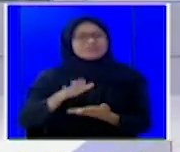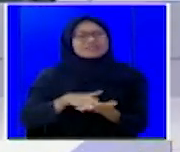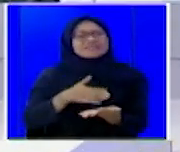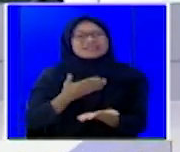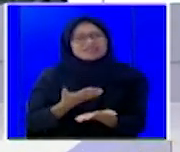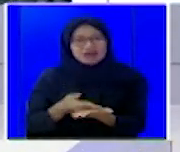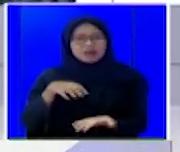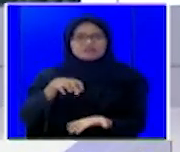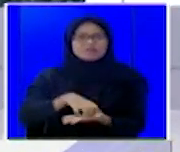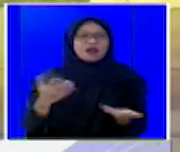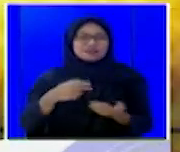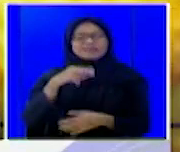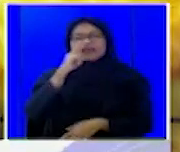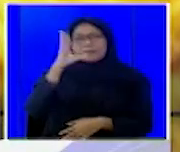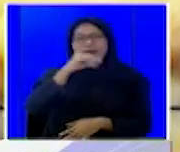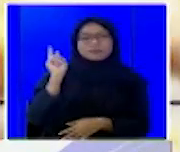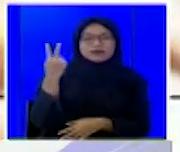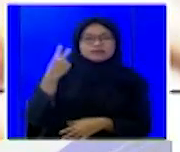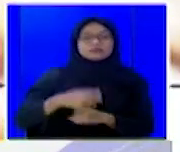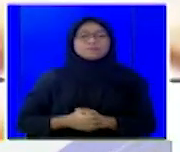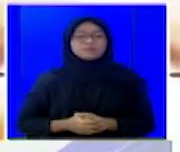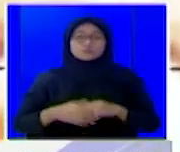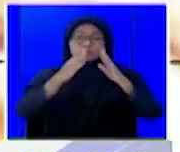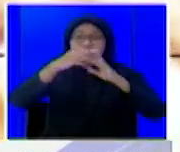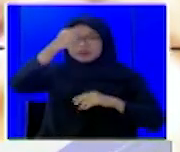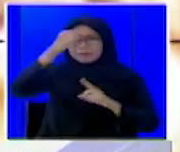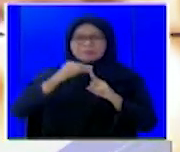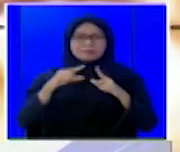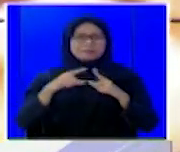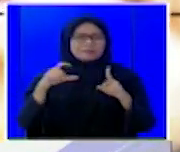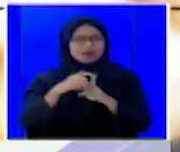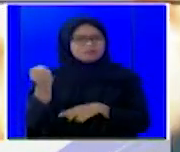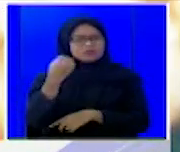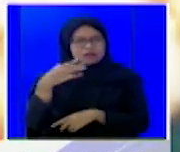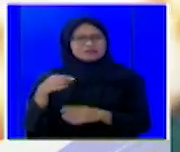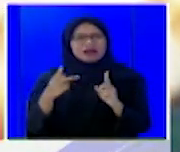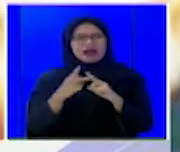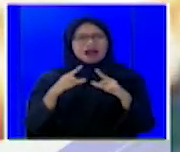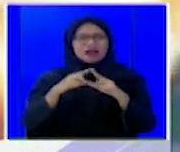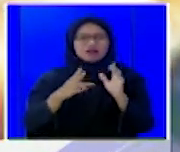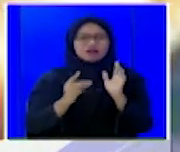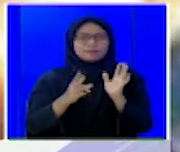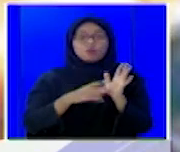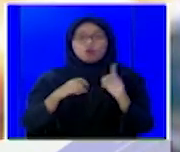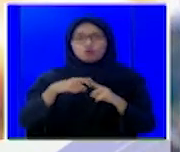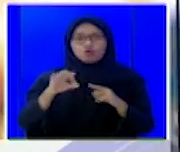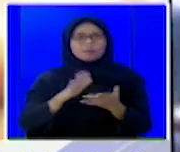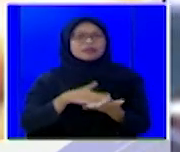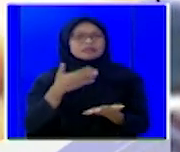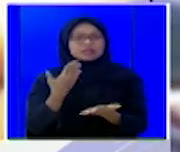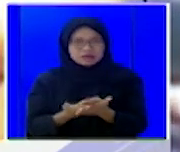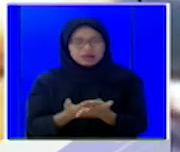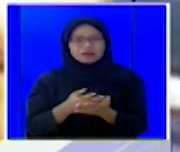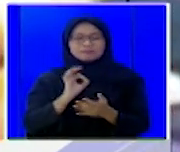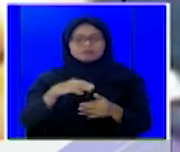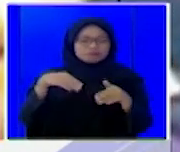Darat Gatot Soebroto Senin malam pihak rspi menyebut Harmoko meninggal dunia sesaat setelah masuk ruang Instalasi